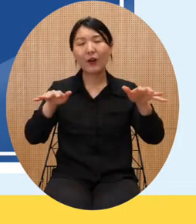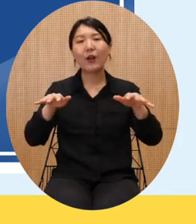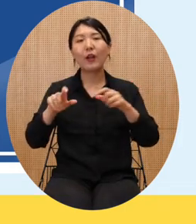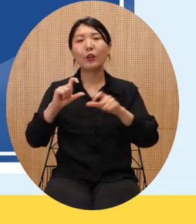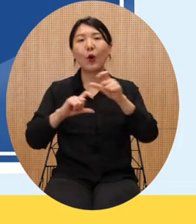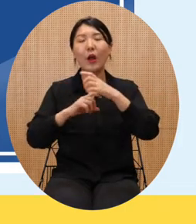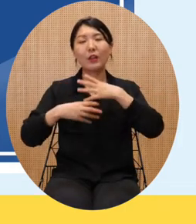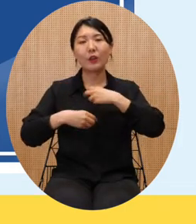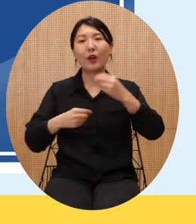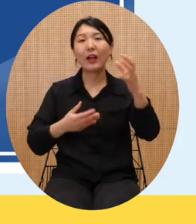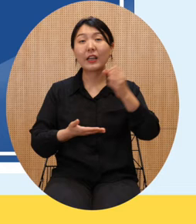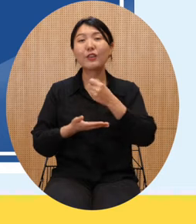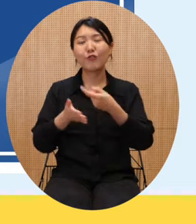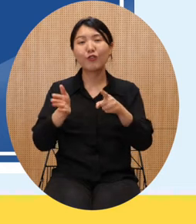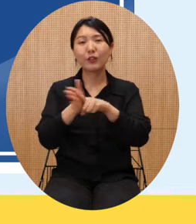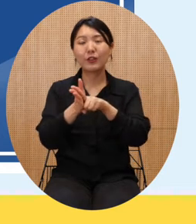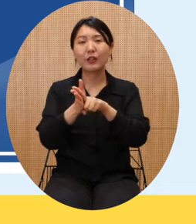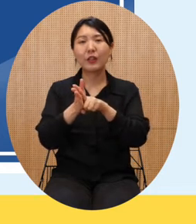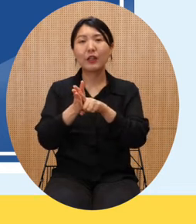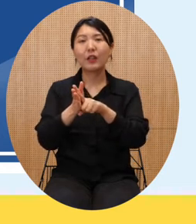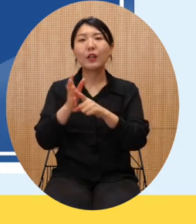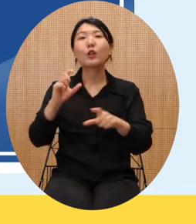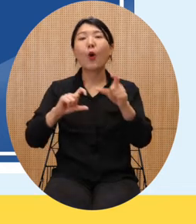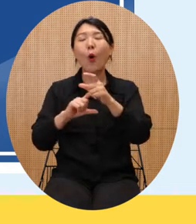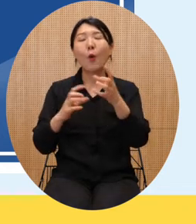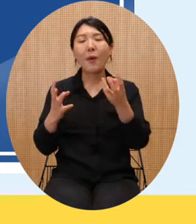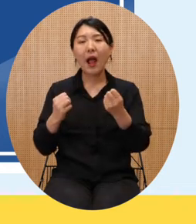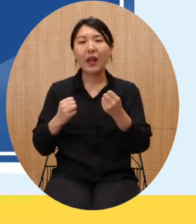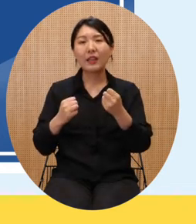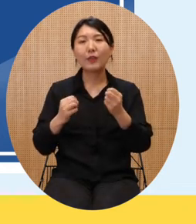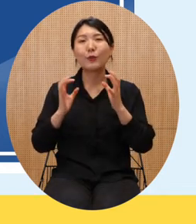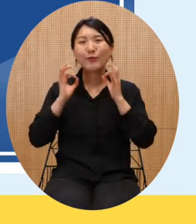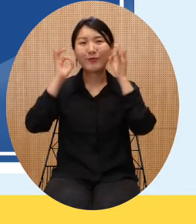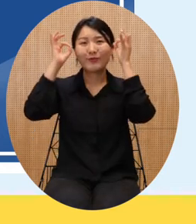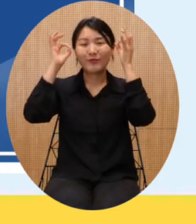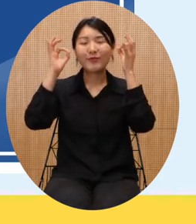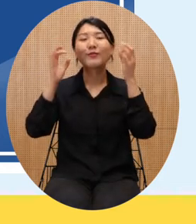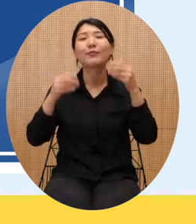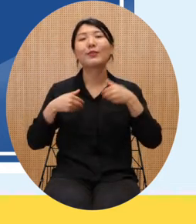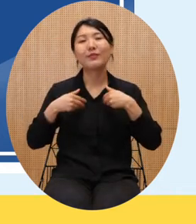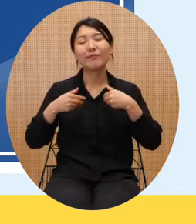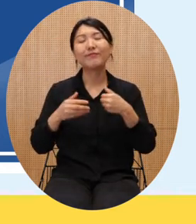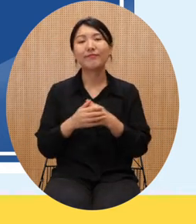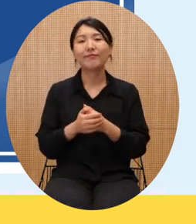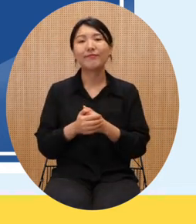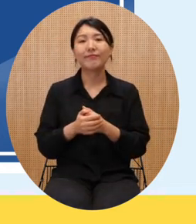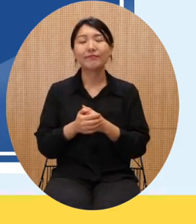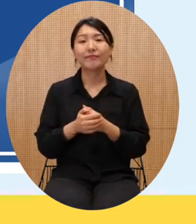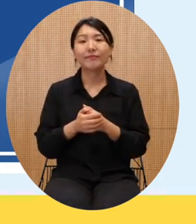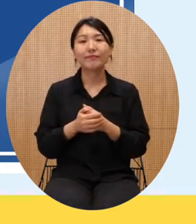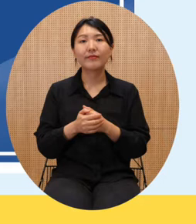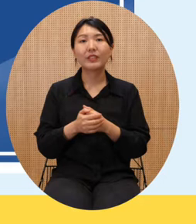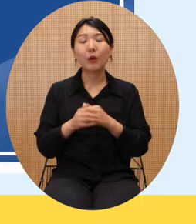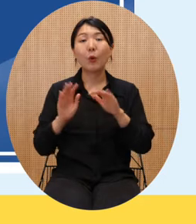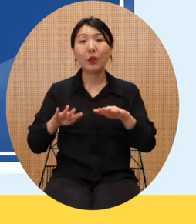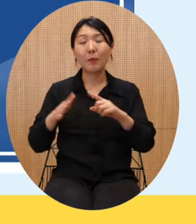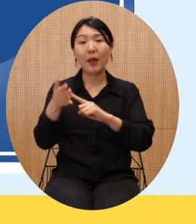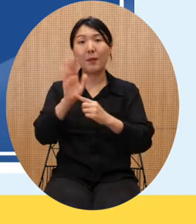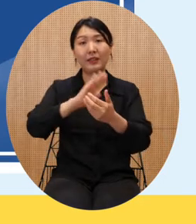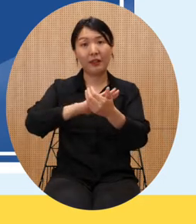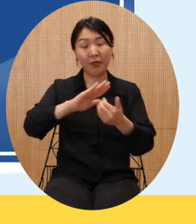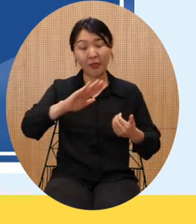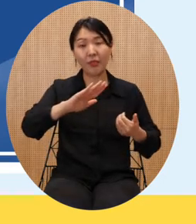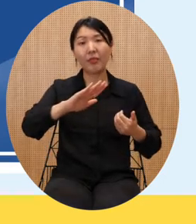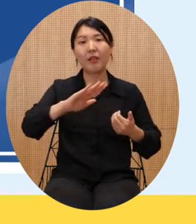확산되고 좀 더 안정성을 갖기 위해서는 아직도 더 많은 마음을 모아야 되는 거 아닌가 싶습니다. 하여튼 이